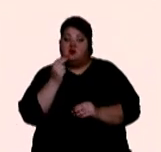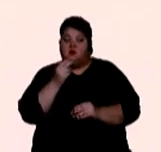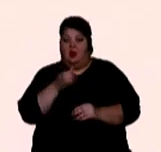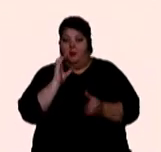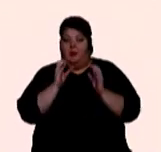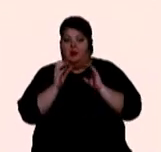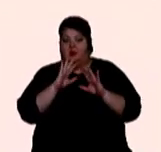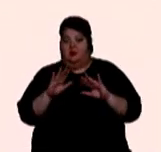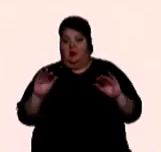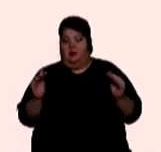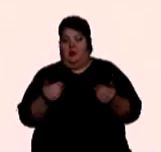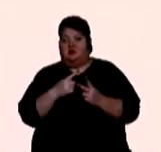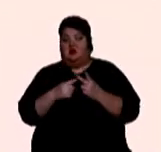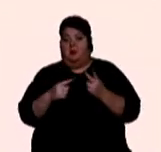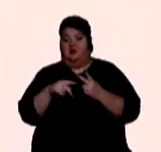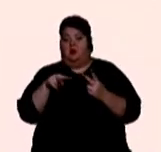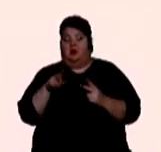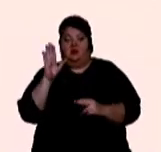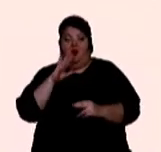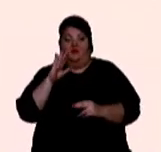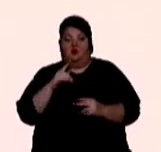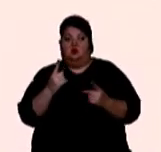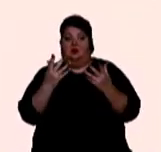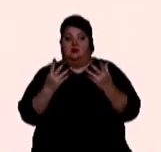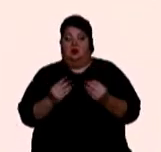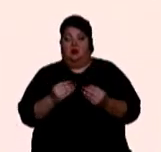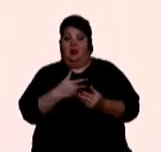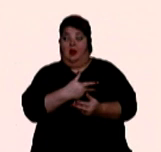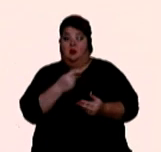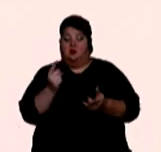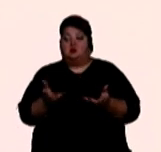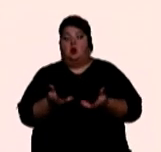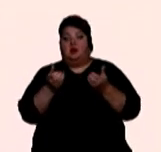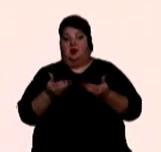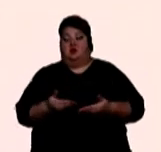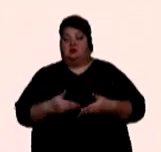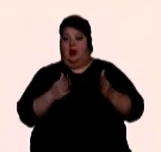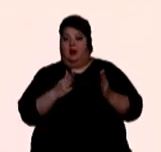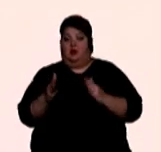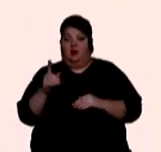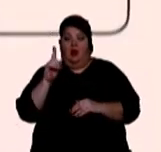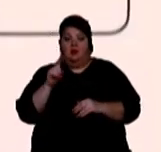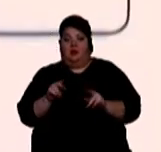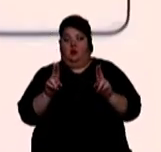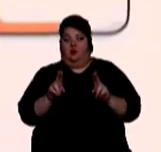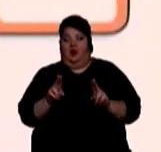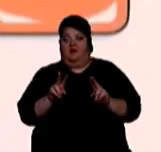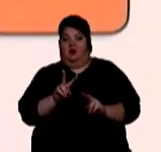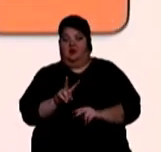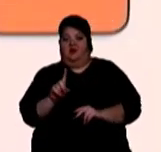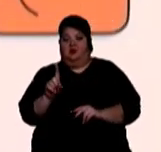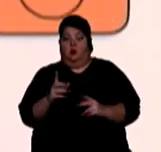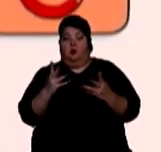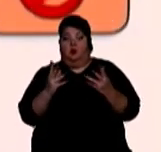менше 1,5 літра води на день. Донори, що рятують життя регулярно, знають правило 21 дня. Саме стільки